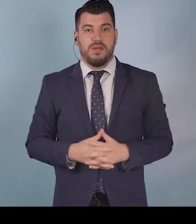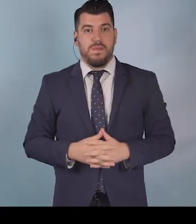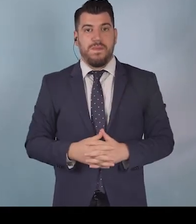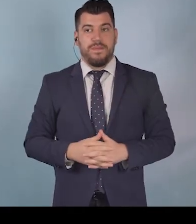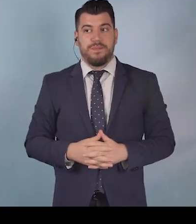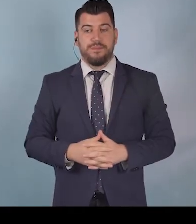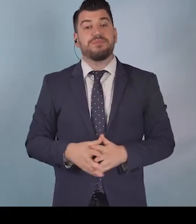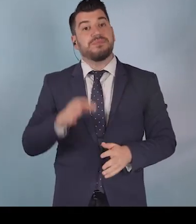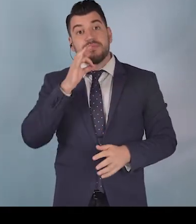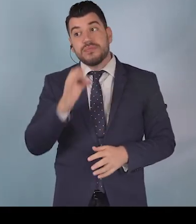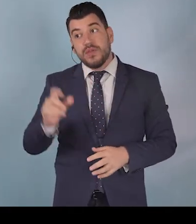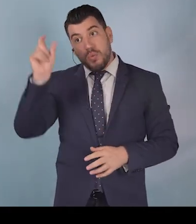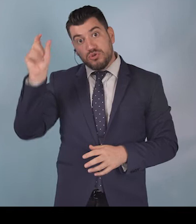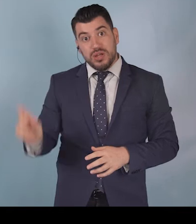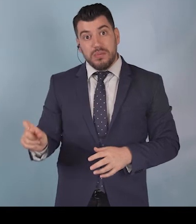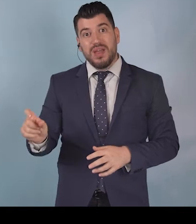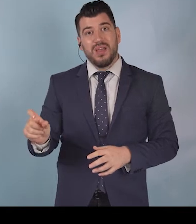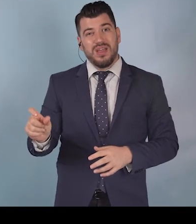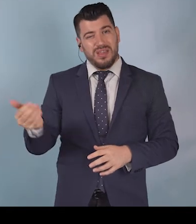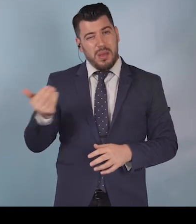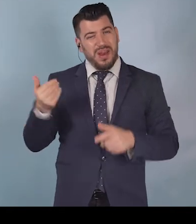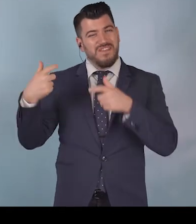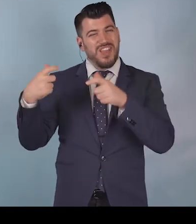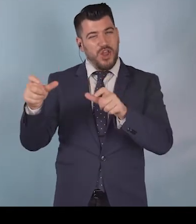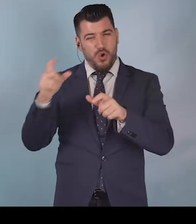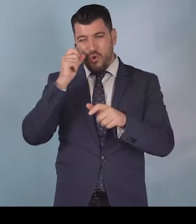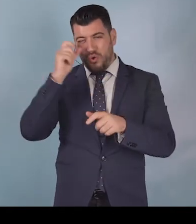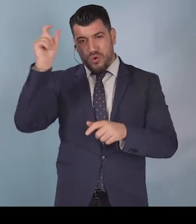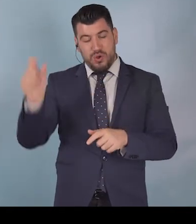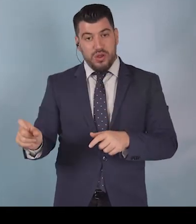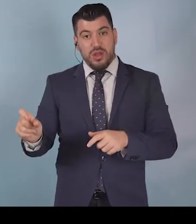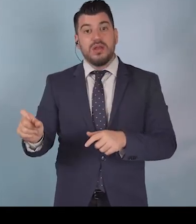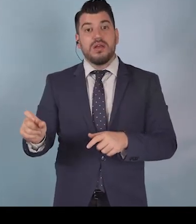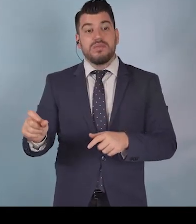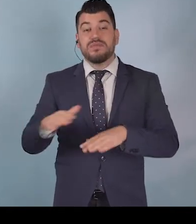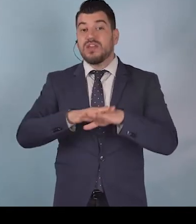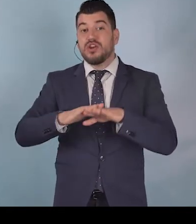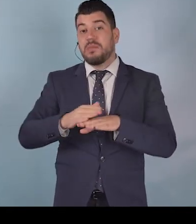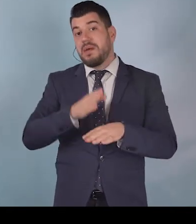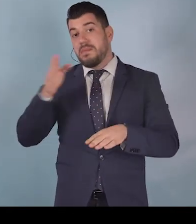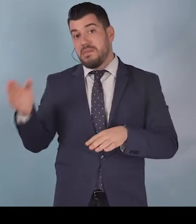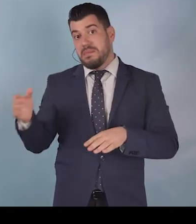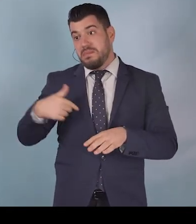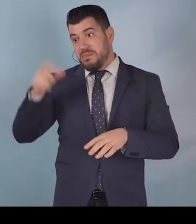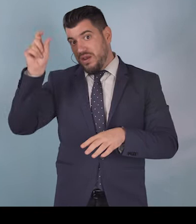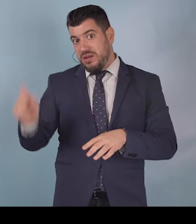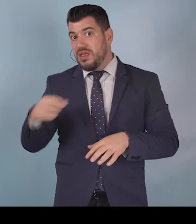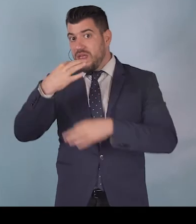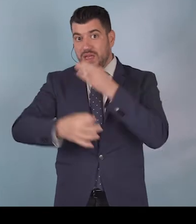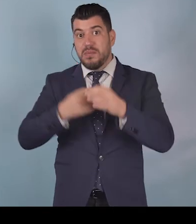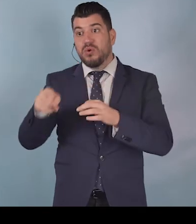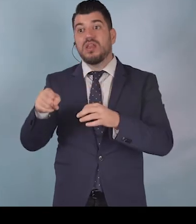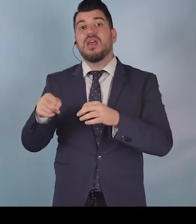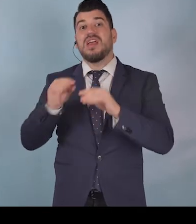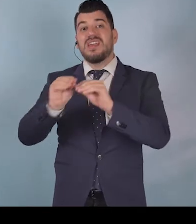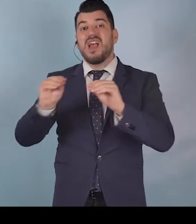Σαφέστατα, όπως είπε και ο Πάνος, το diversity training στην αστυνομία είναι κάτι πάρα πολύ κρίσιμο. Θα κοιτάμε τώρα